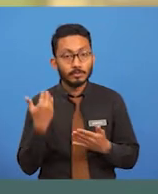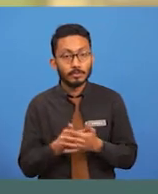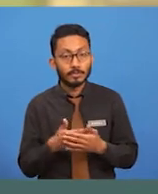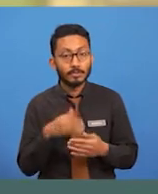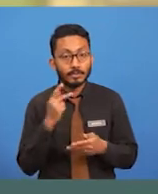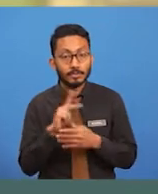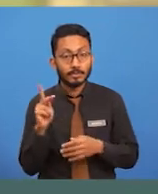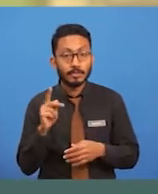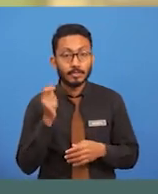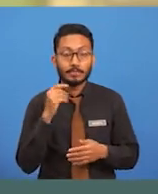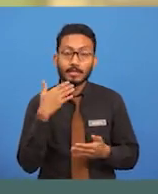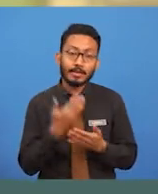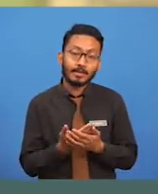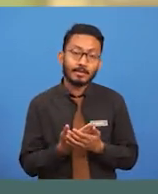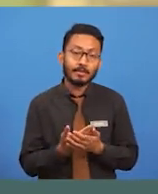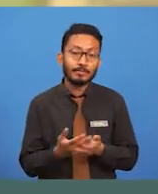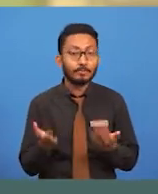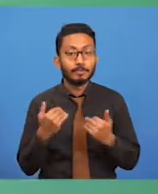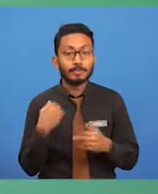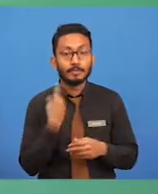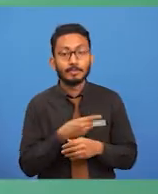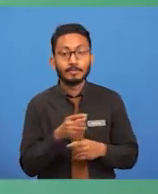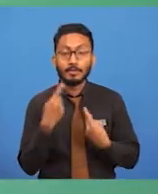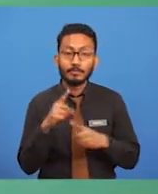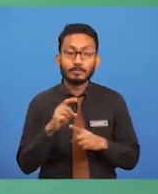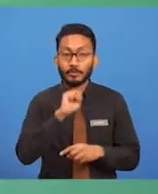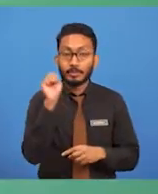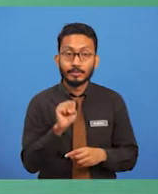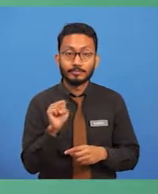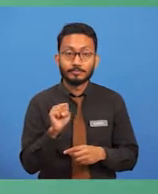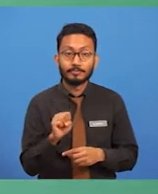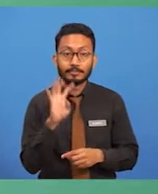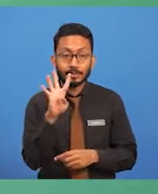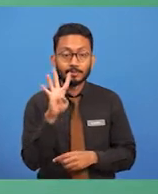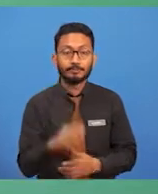Baiklah, mari kita jawab soalan yang keempat.